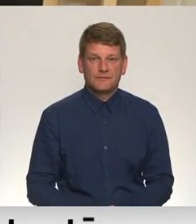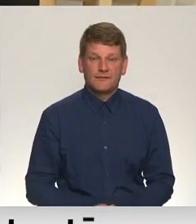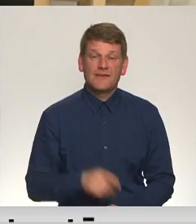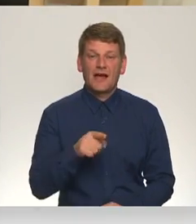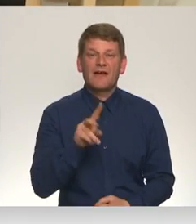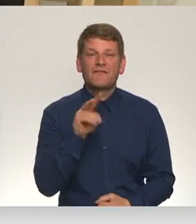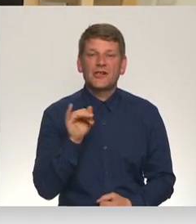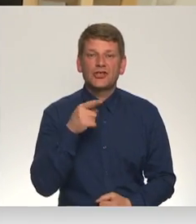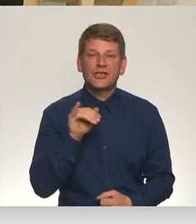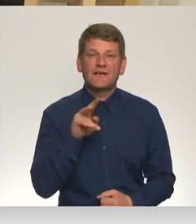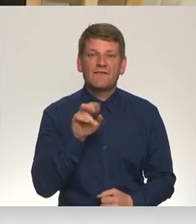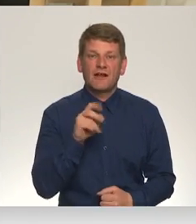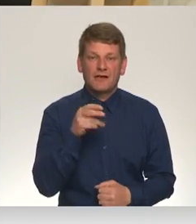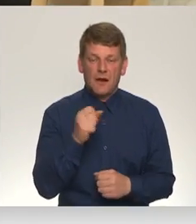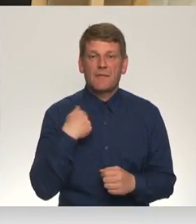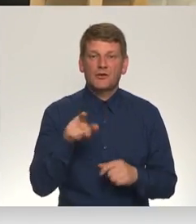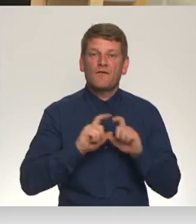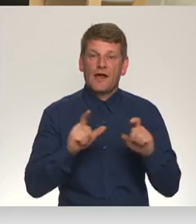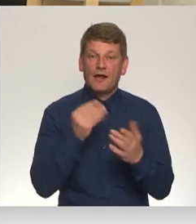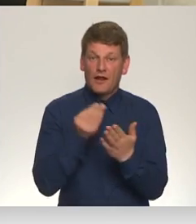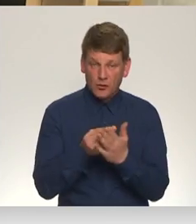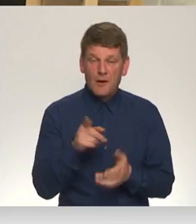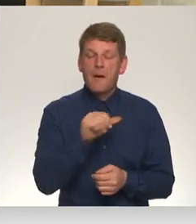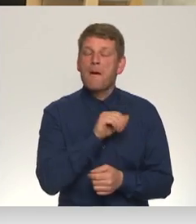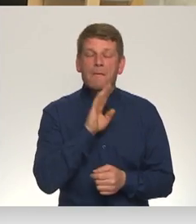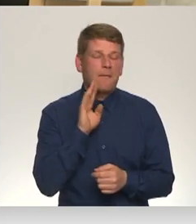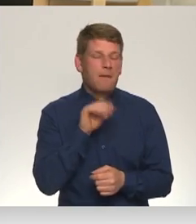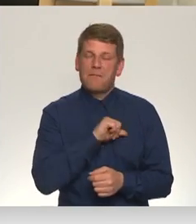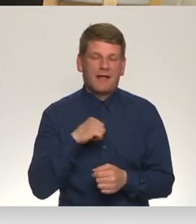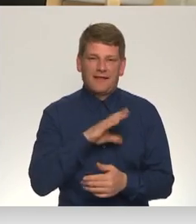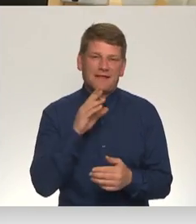Tā ir višivanka, mēs to veikalā nopirkām, mamma pati neizšuva.